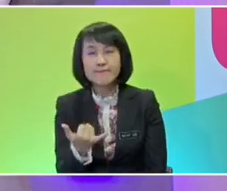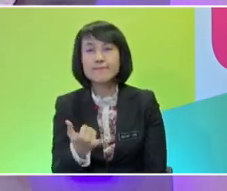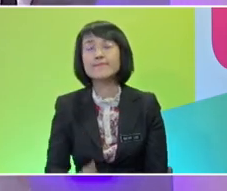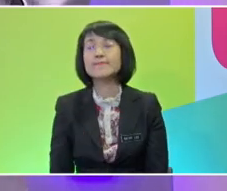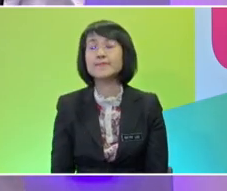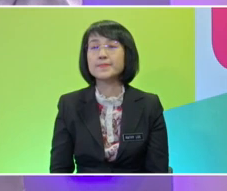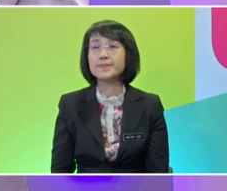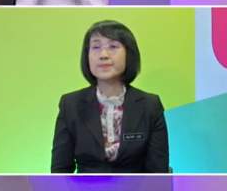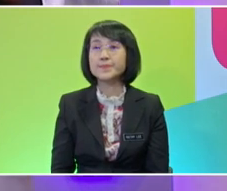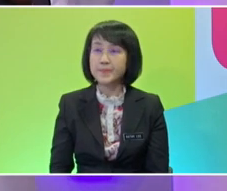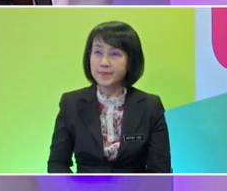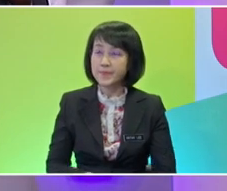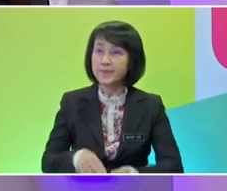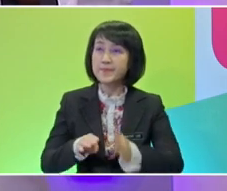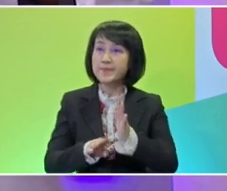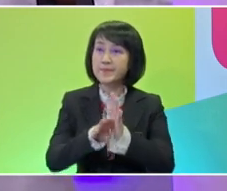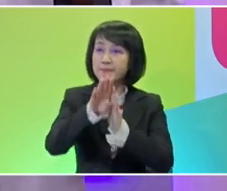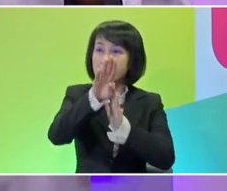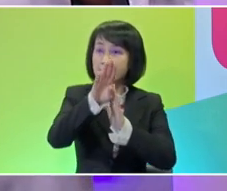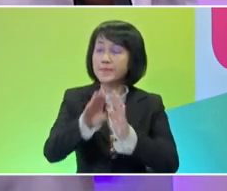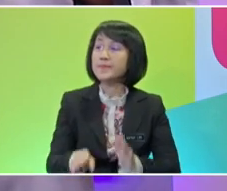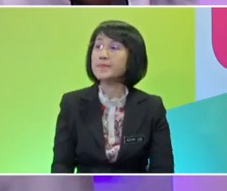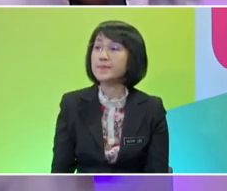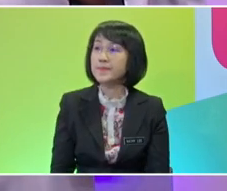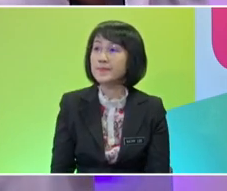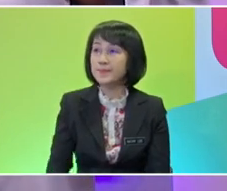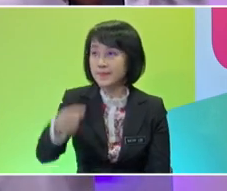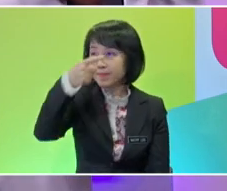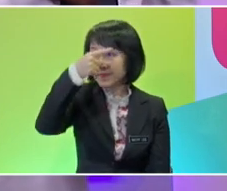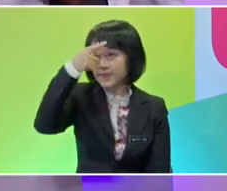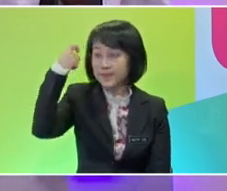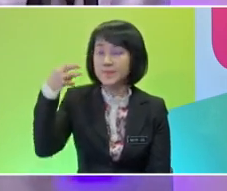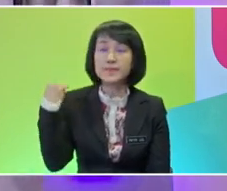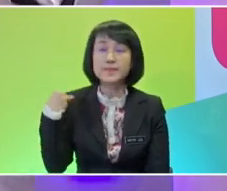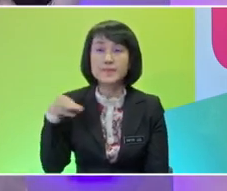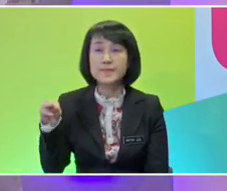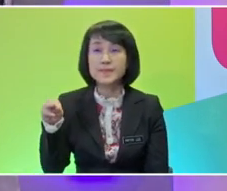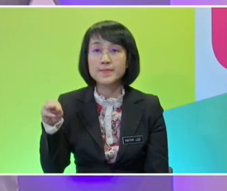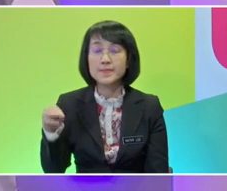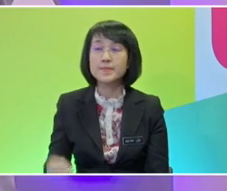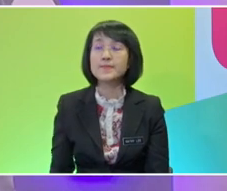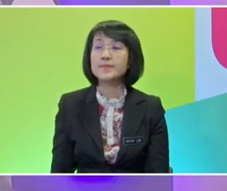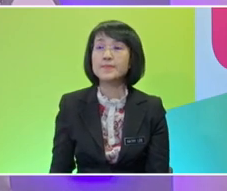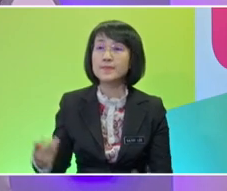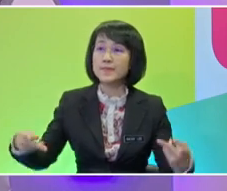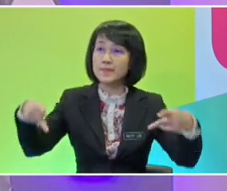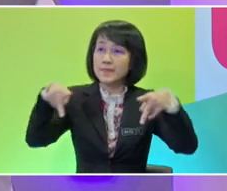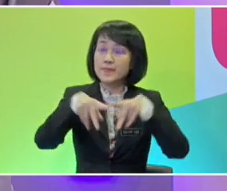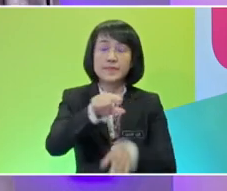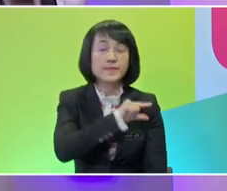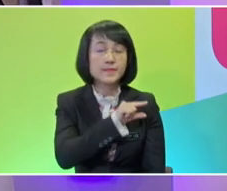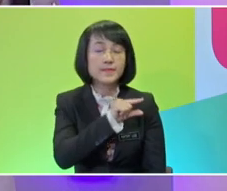ketika era dinasti ini tadi karena mereka memerlukan pegawai-pegawai kerajaan